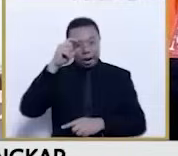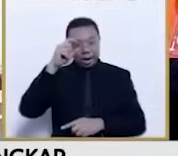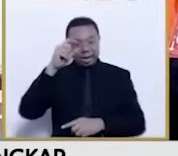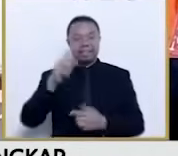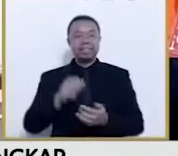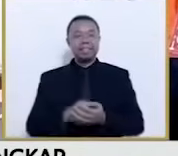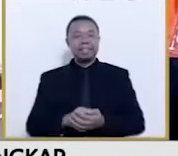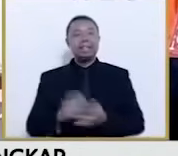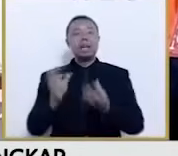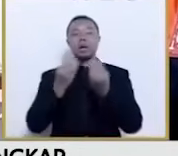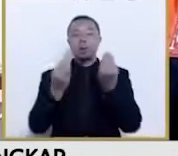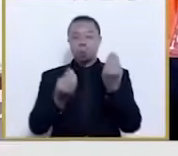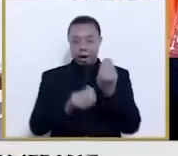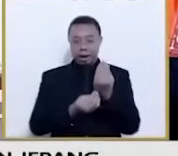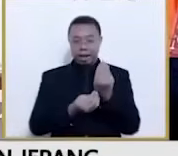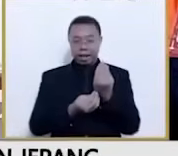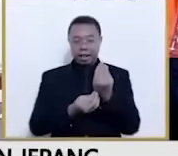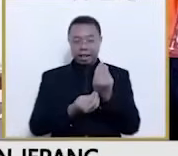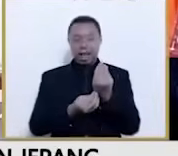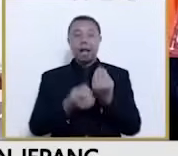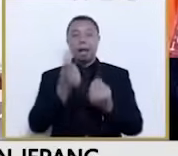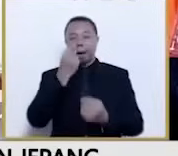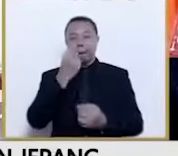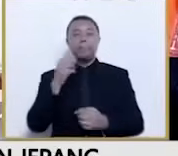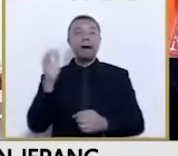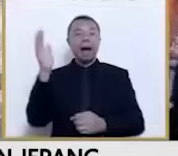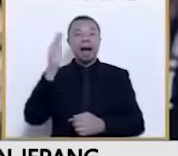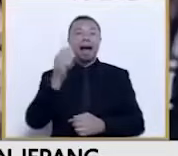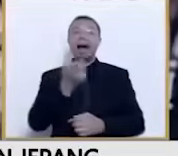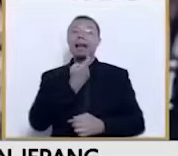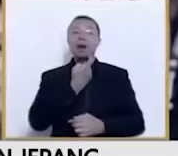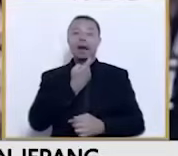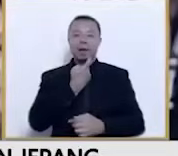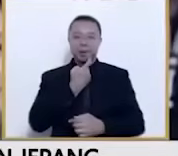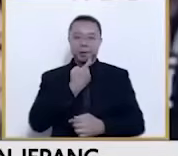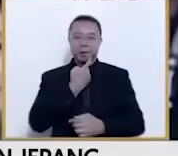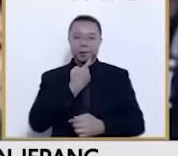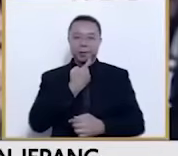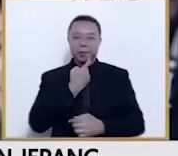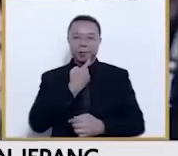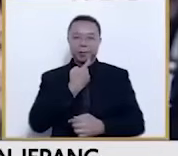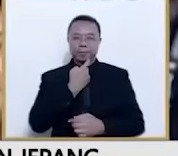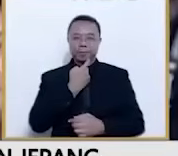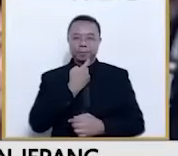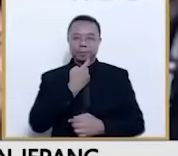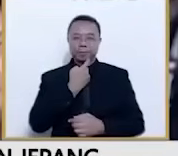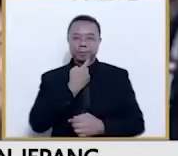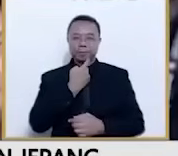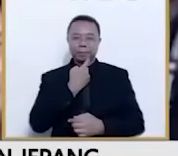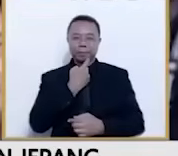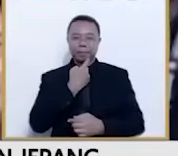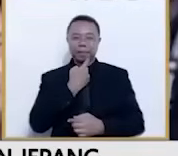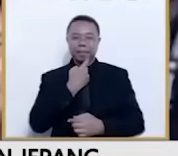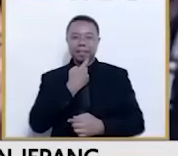Anung Wibowo MM dan Bapak Haji Rano Karno SIP atau Sidul.